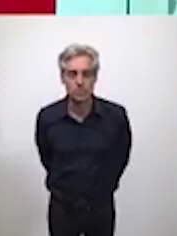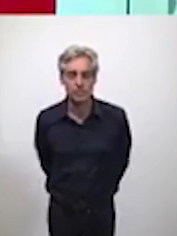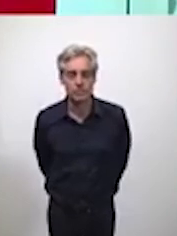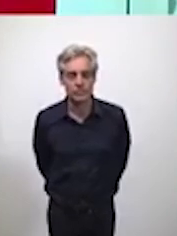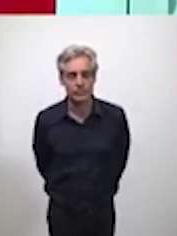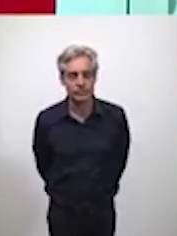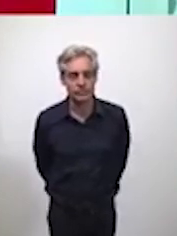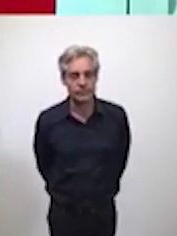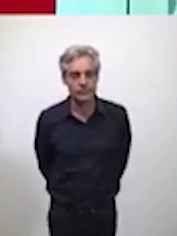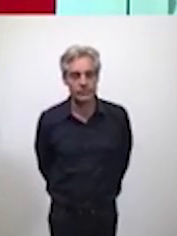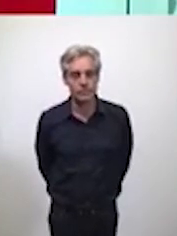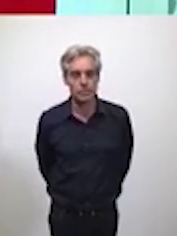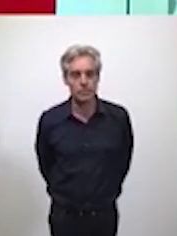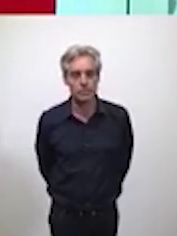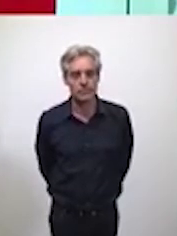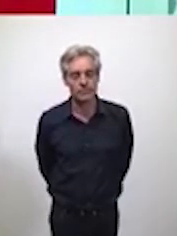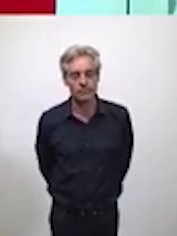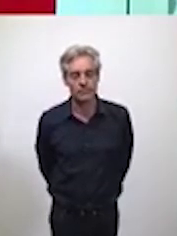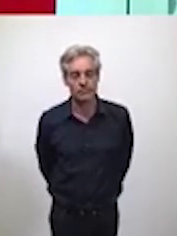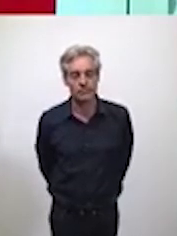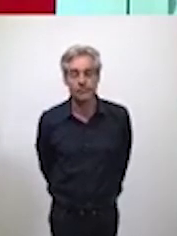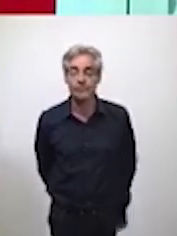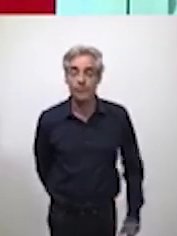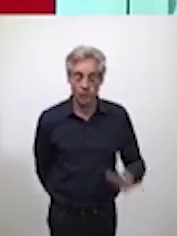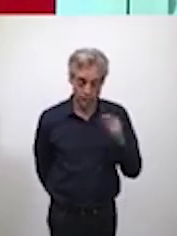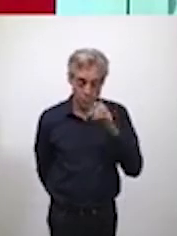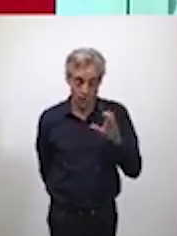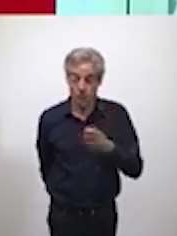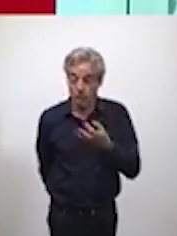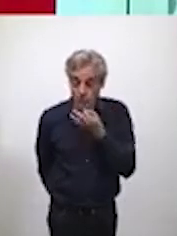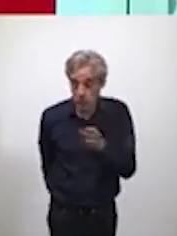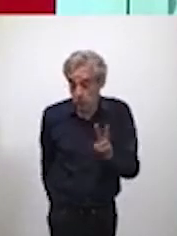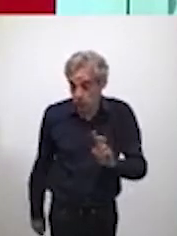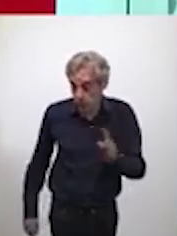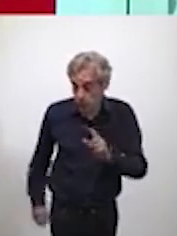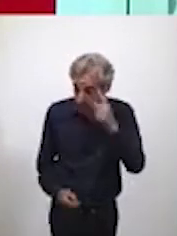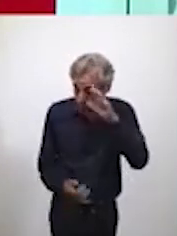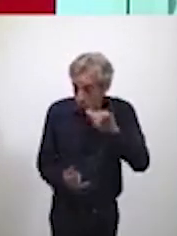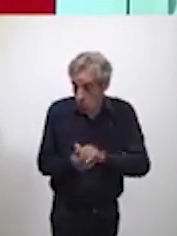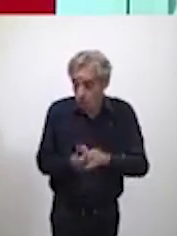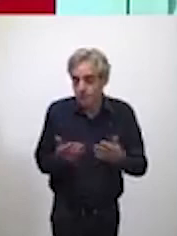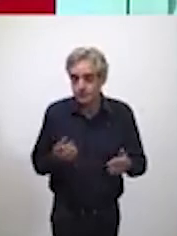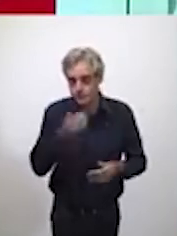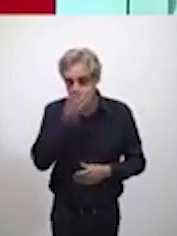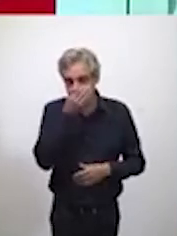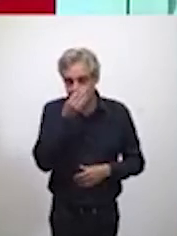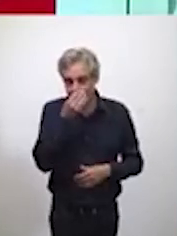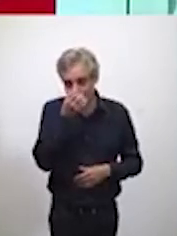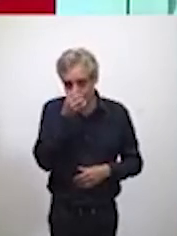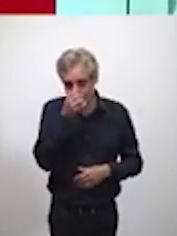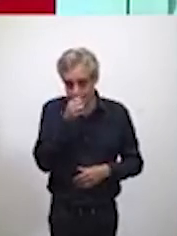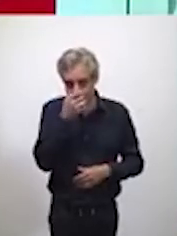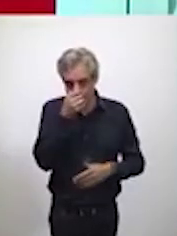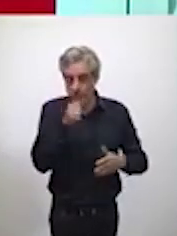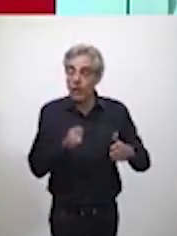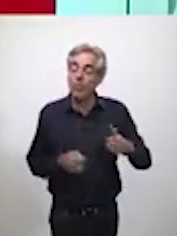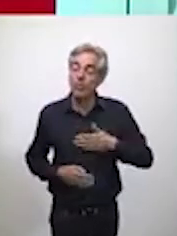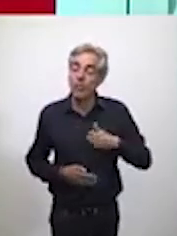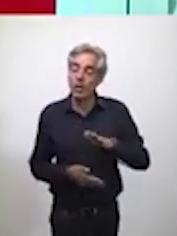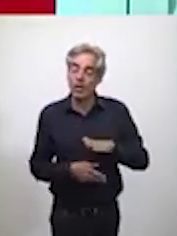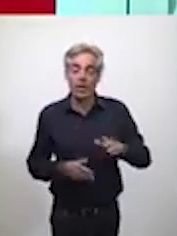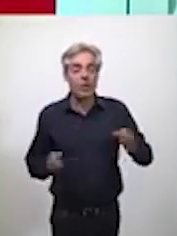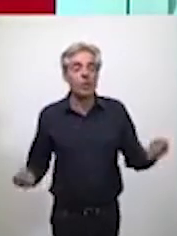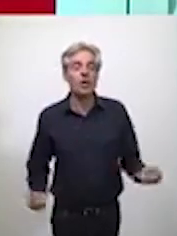le débat, ce que je veux vous dire, Monsieur Cazenave, je ne sais pas si vous le savez, je vous le dis, Nicolas Florian a dû oublier de vous le dire, c'est que quand je me suis engagé pendant la